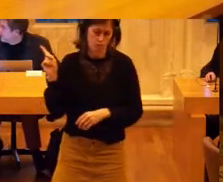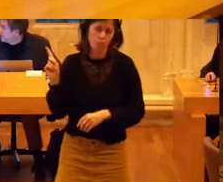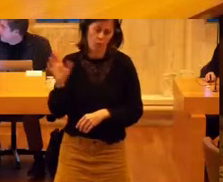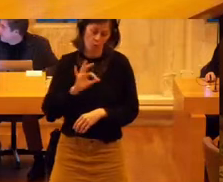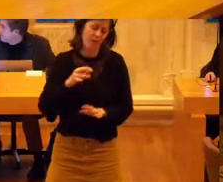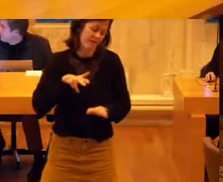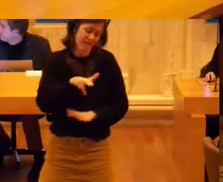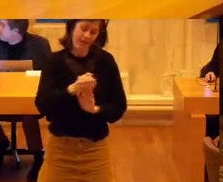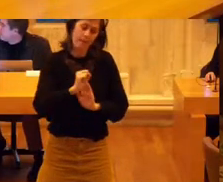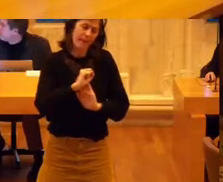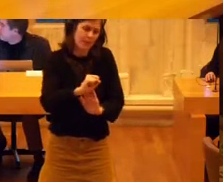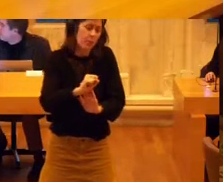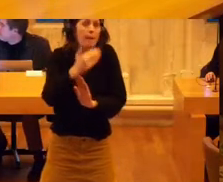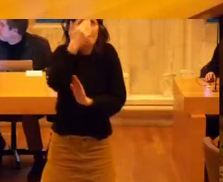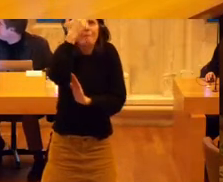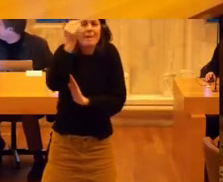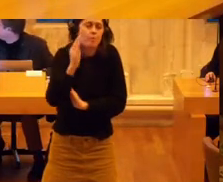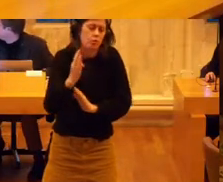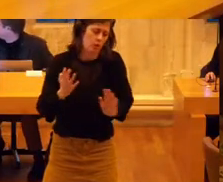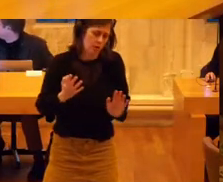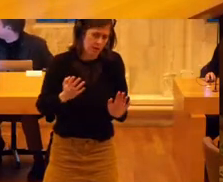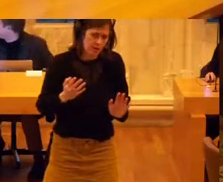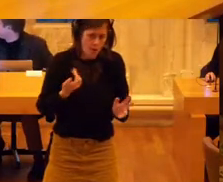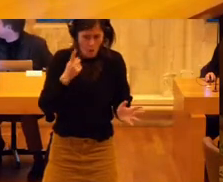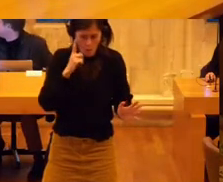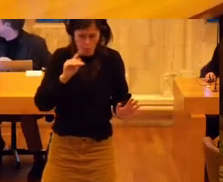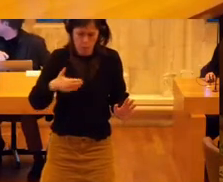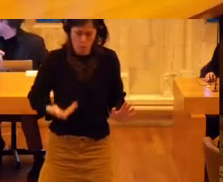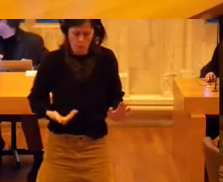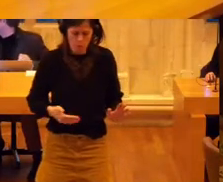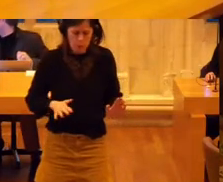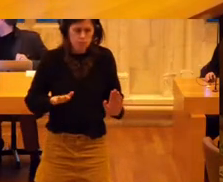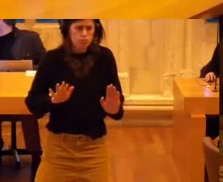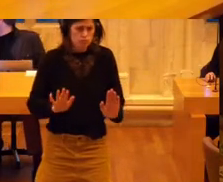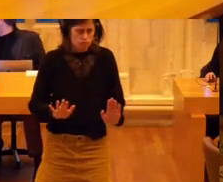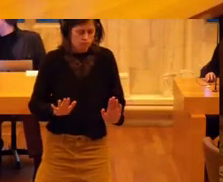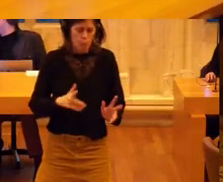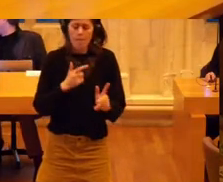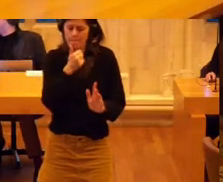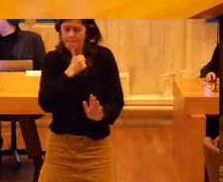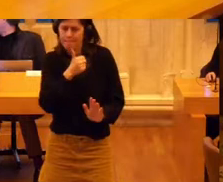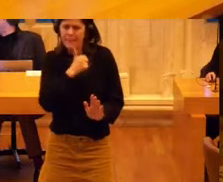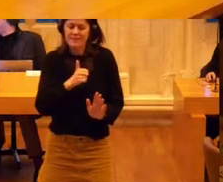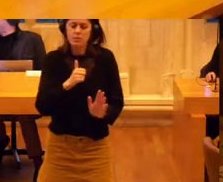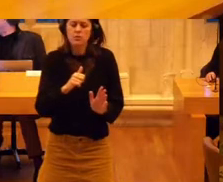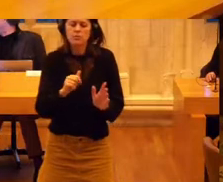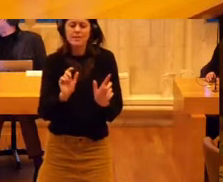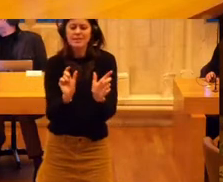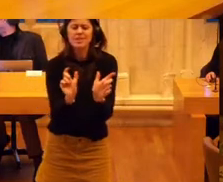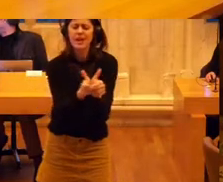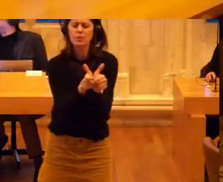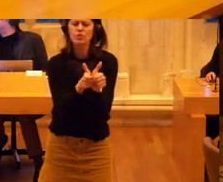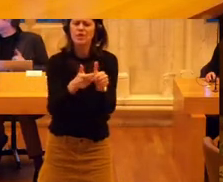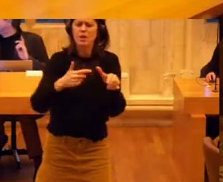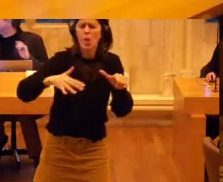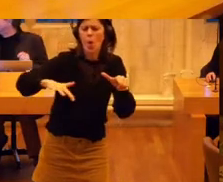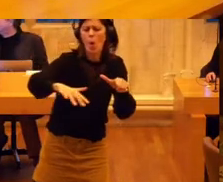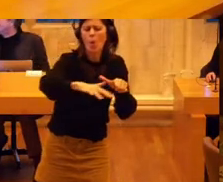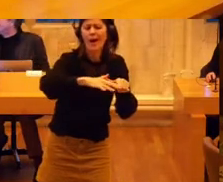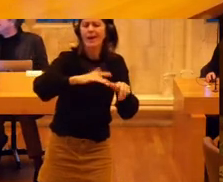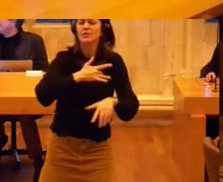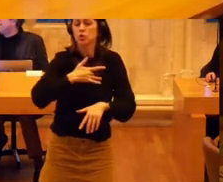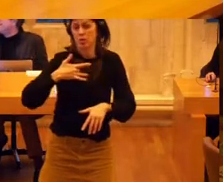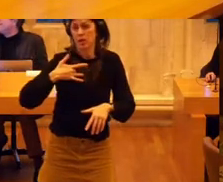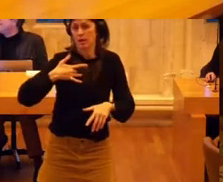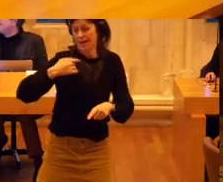lieu si nécessaire. Mais nous allons attendre quand même le diagnostic local de santé qui est lancé pour